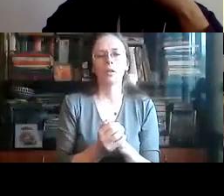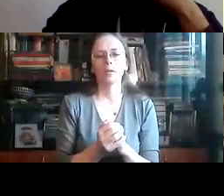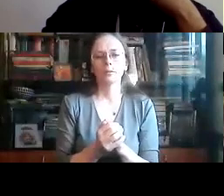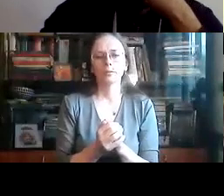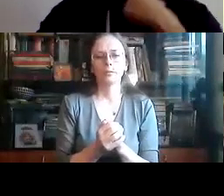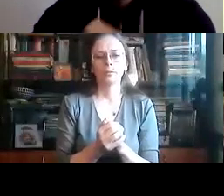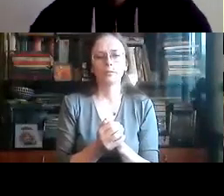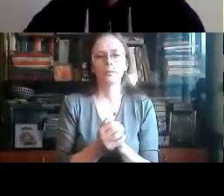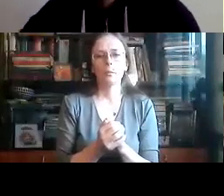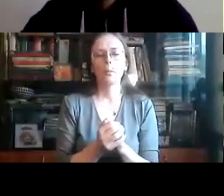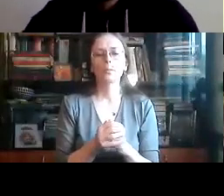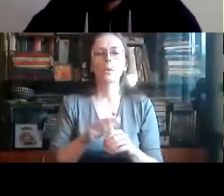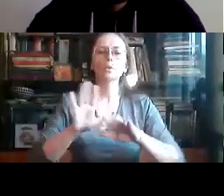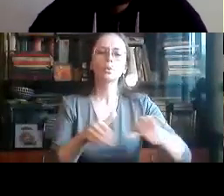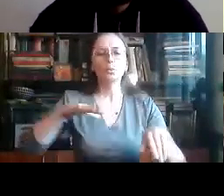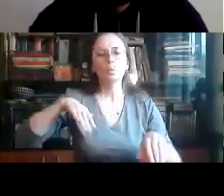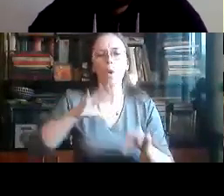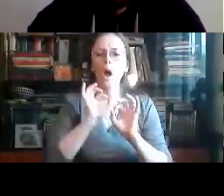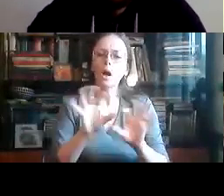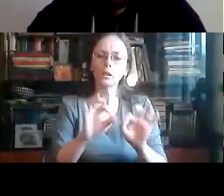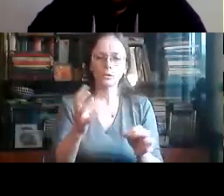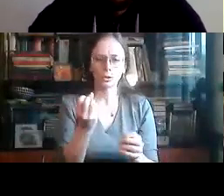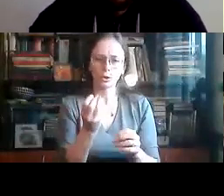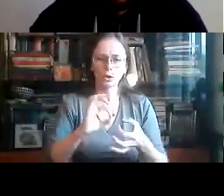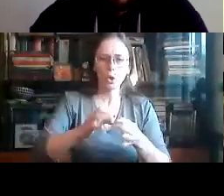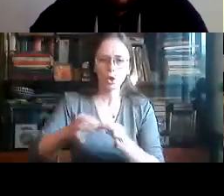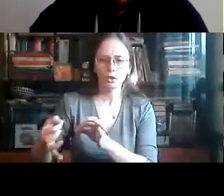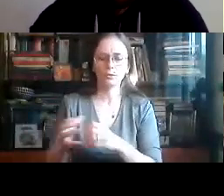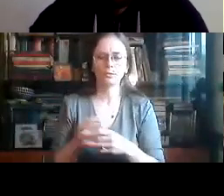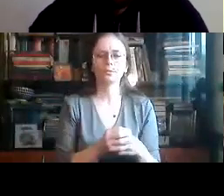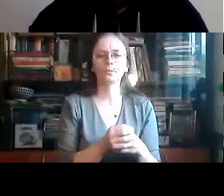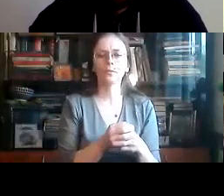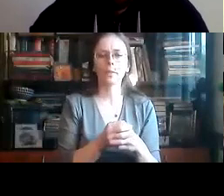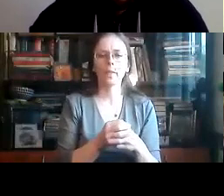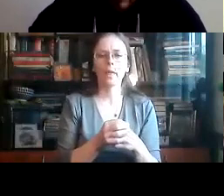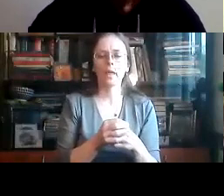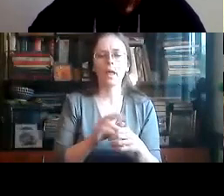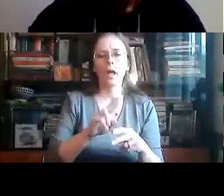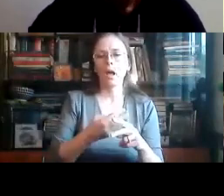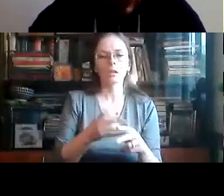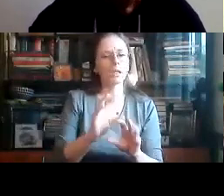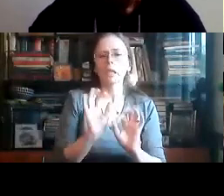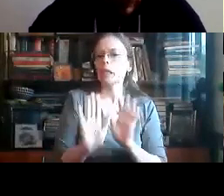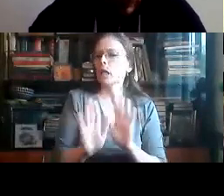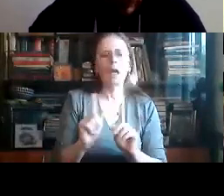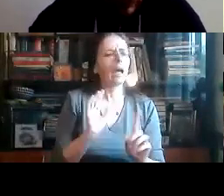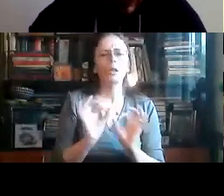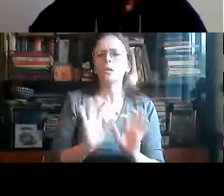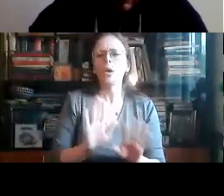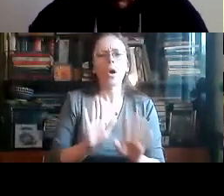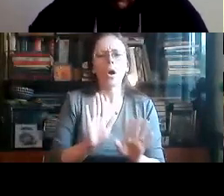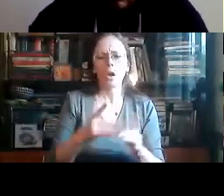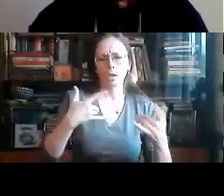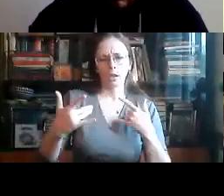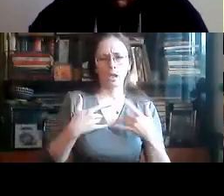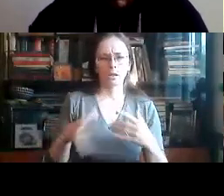Такая тенденция, которая, она интересная, она мне нравится, и это не только в плане театра я ее вижу, то, что все стали